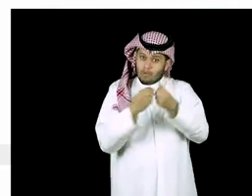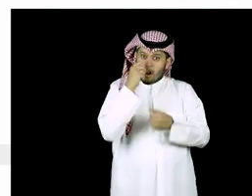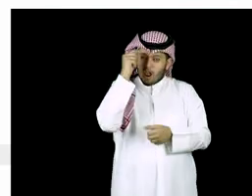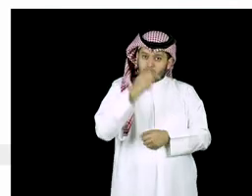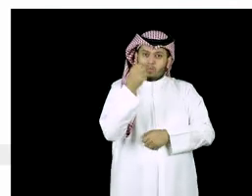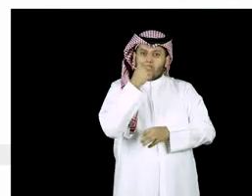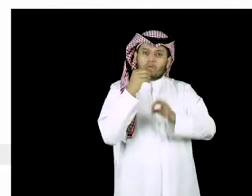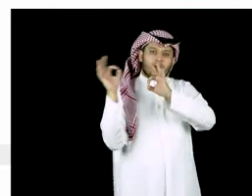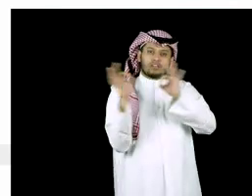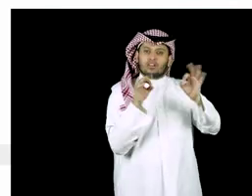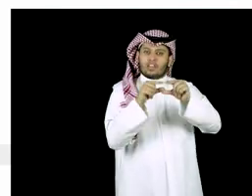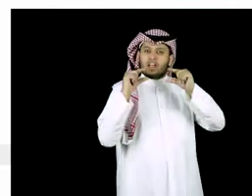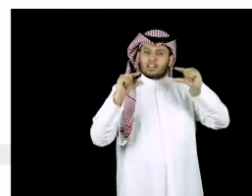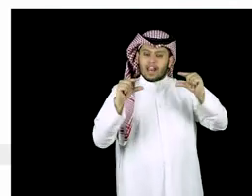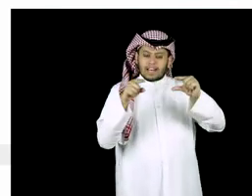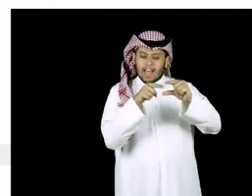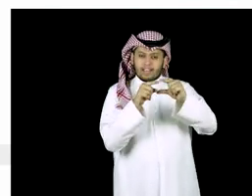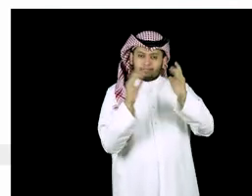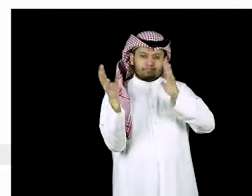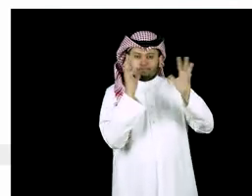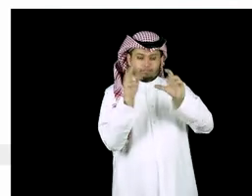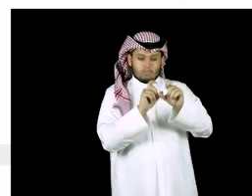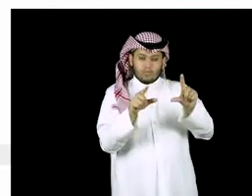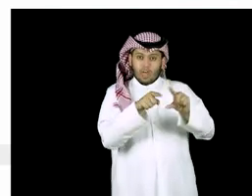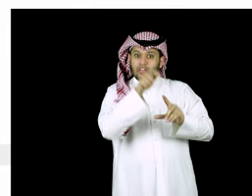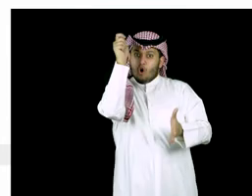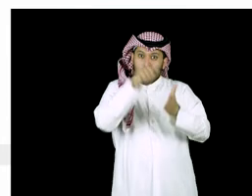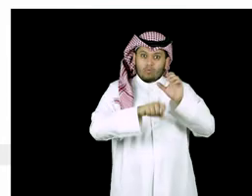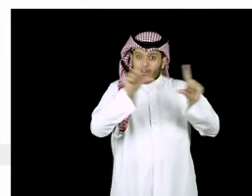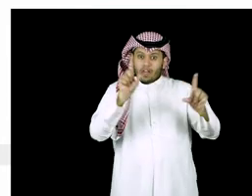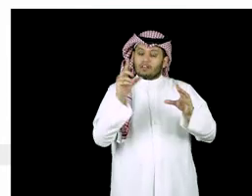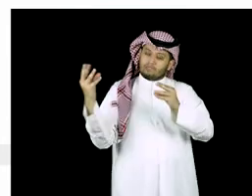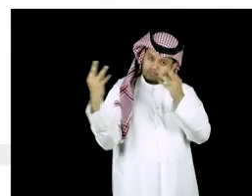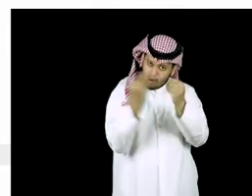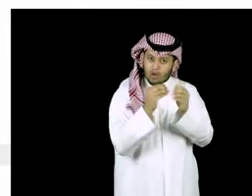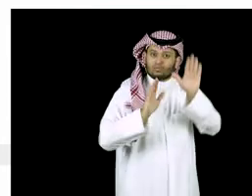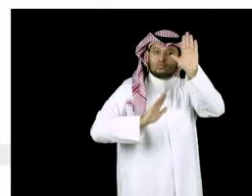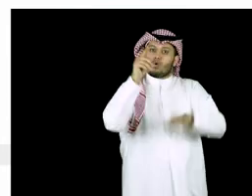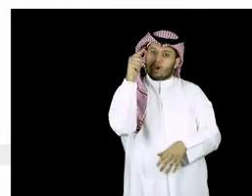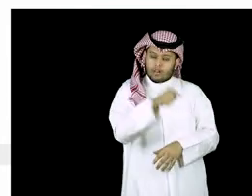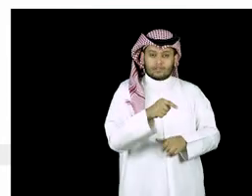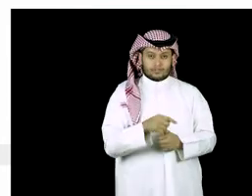الشرعية التي دلالتها محتملة وغير قطعية على المراد،